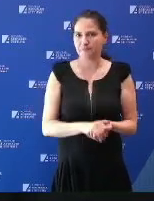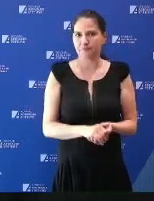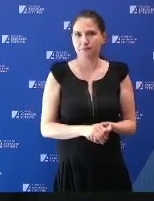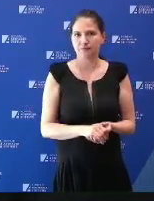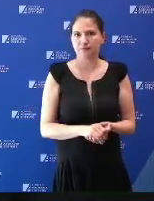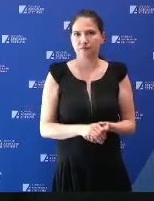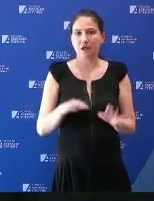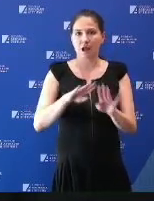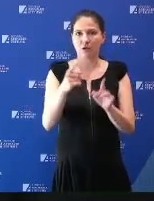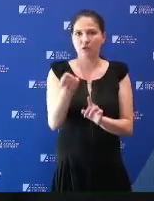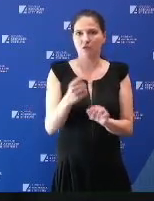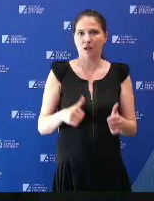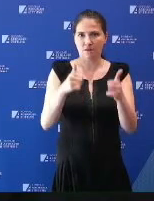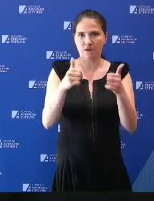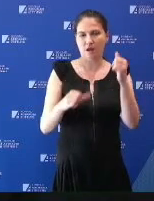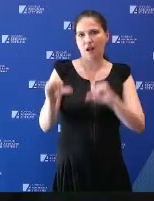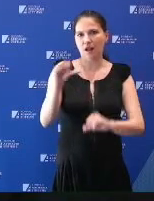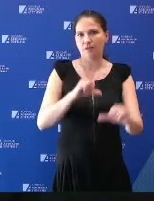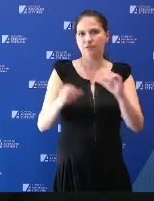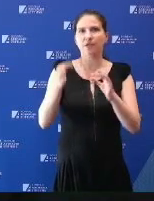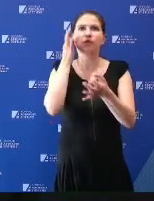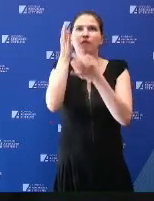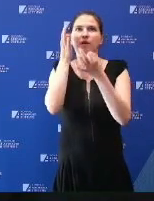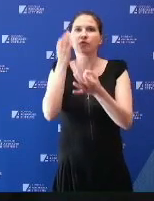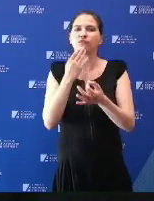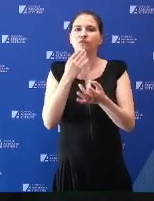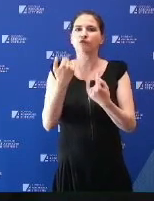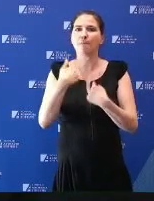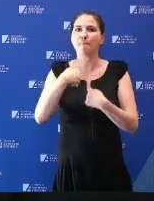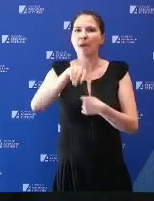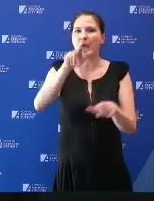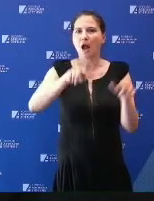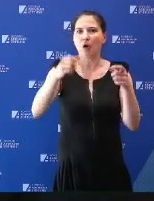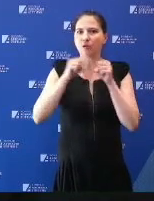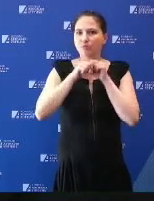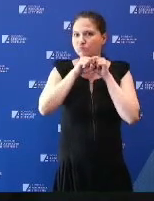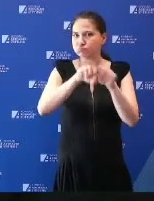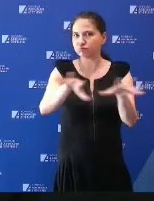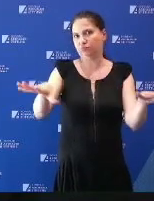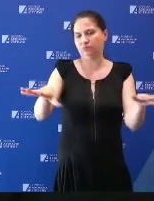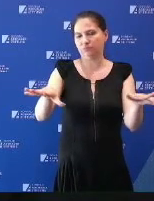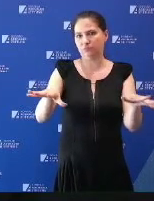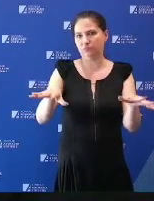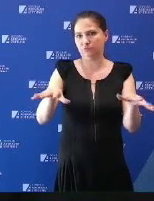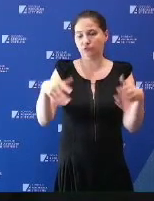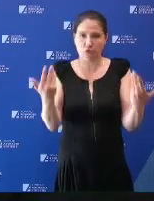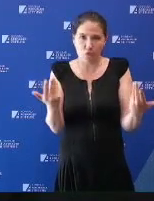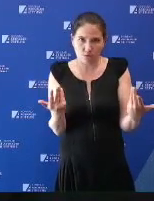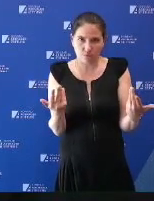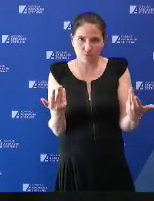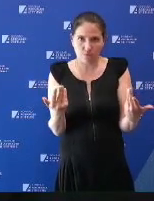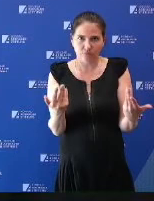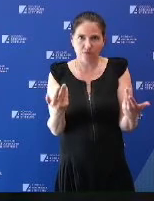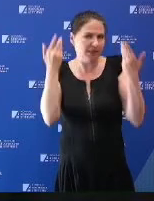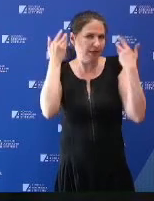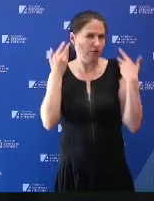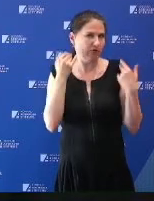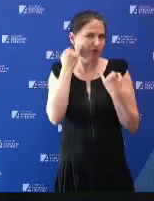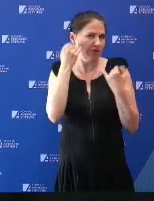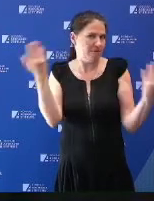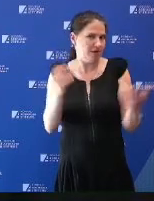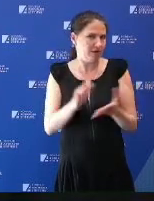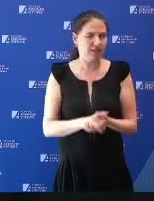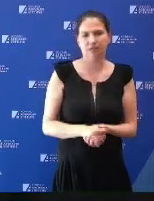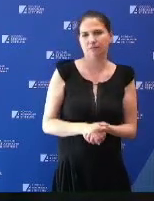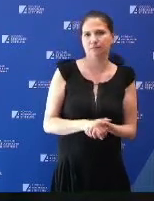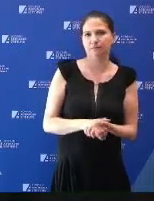soll Innovation für ein breiteres Publikum erfahrbar gemacht werden. Was wollen Sie bewirken? Was ist die Idee hinter dem House of the Living